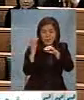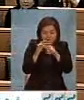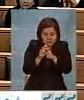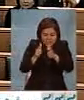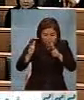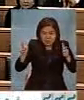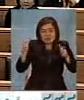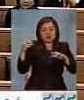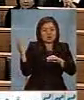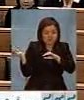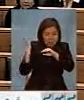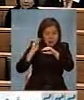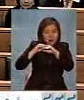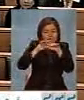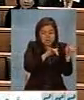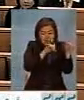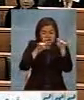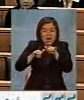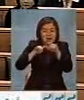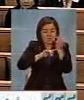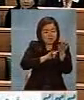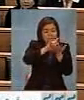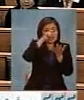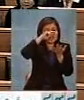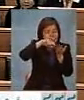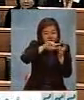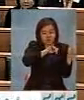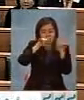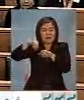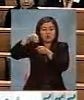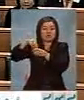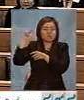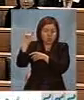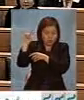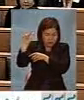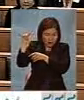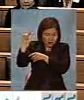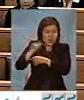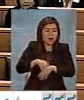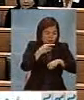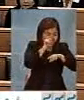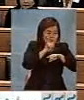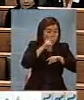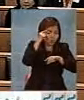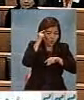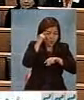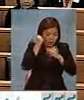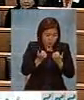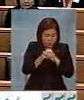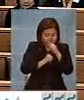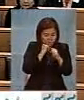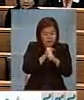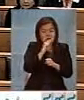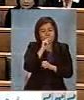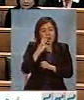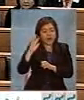ายสายการบินภายในประเทศมาที่ดอนเมืองท่านประธานทราบหรือไม่ว่าในปี55ที่ผ่าน